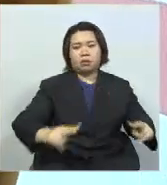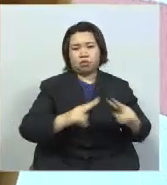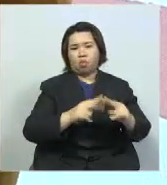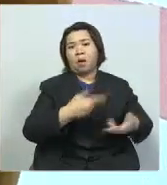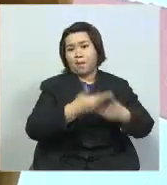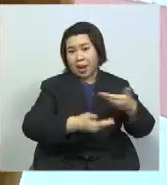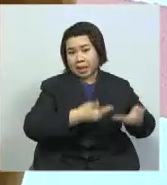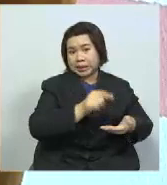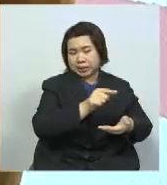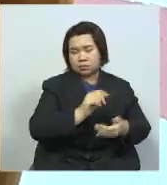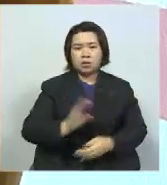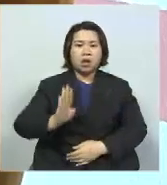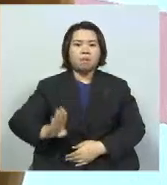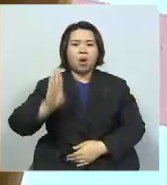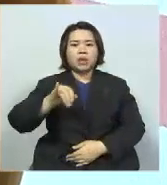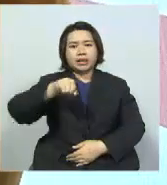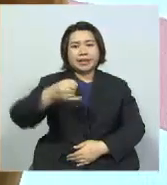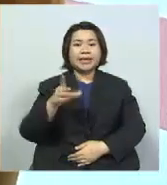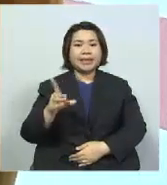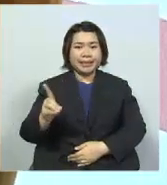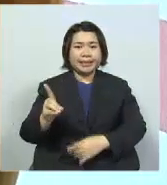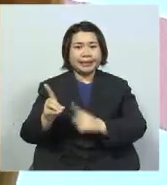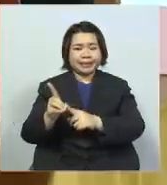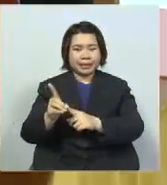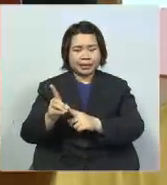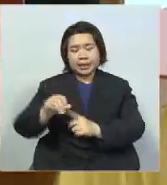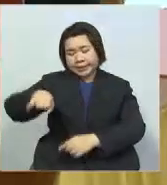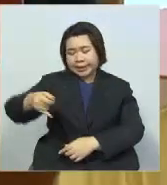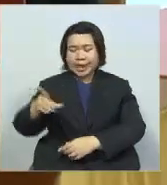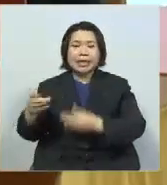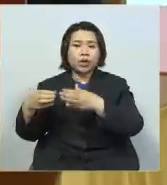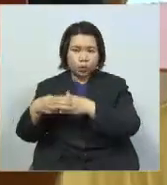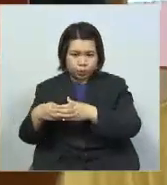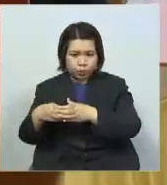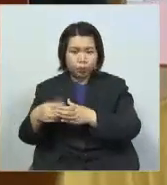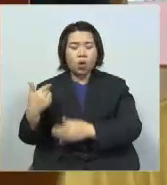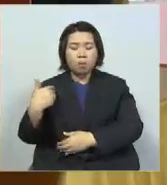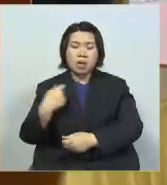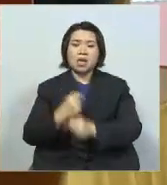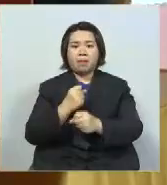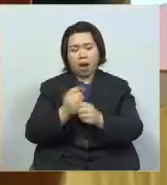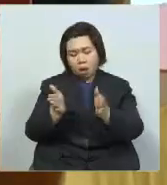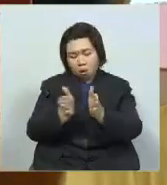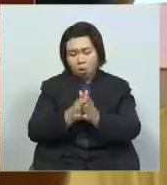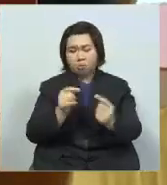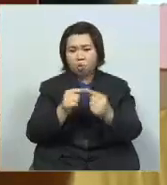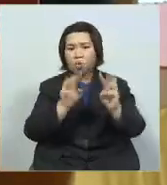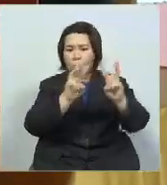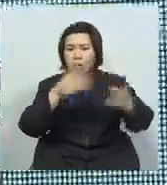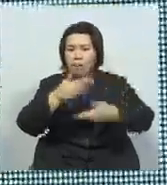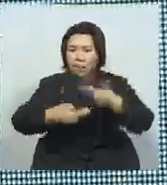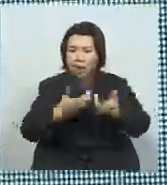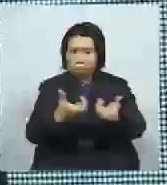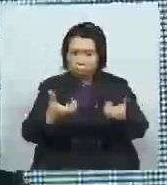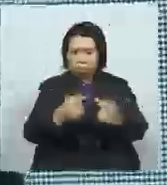พาณิชย์บริษัทเซ็นทรัล JD Commerce จำกัดและ JD Group และความร่วมมือว่าด้วยการประกอบธุรกิจดิจิทัลระหว่างก